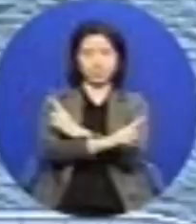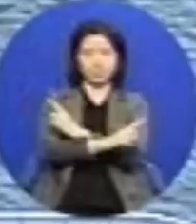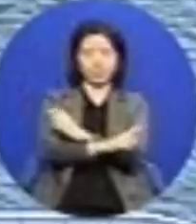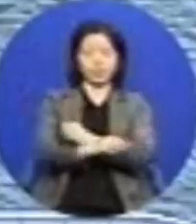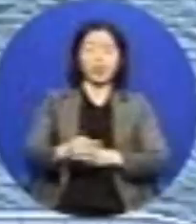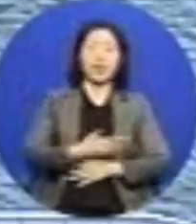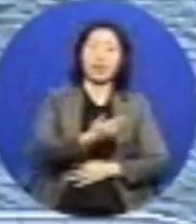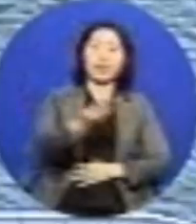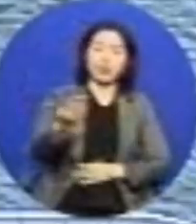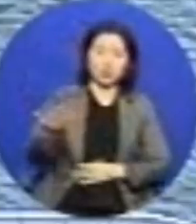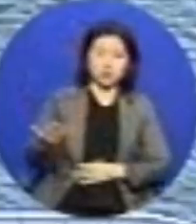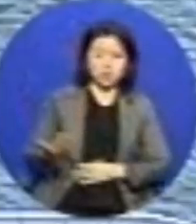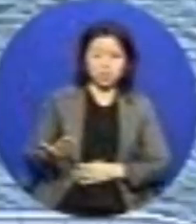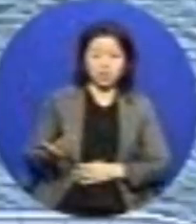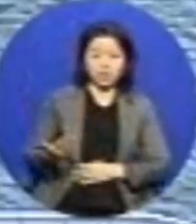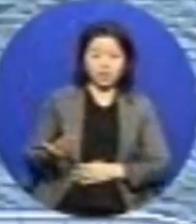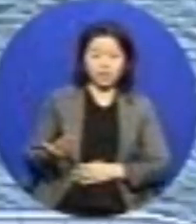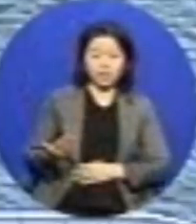여러분